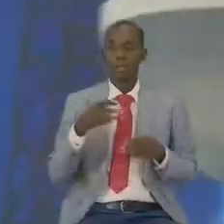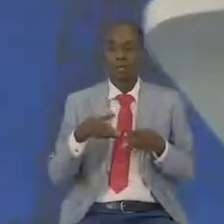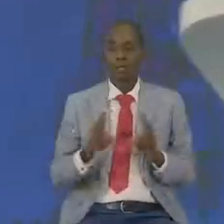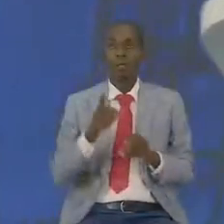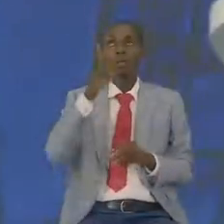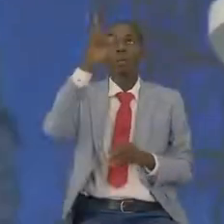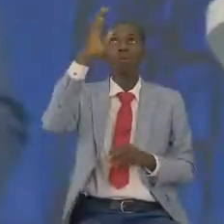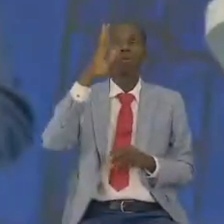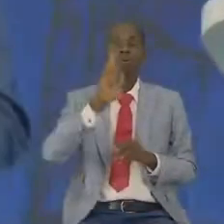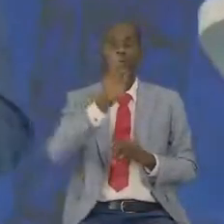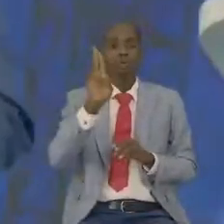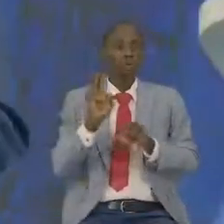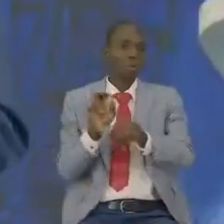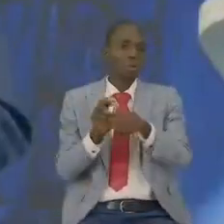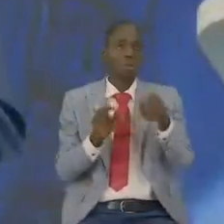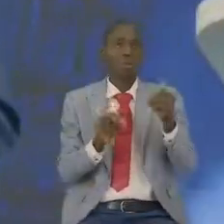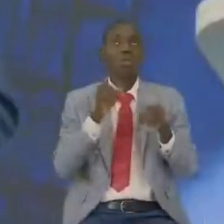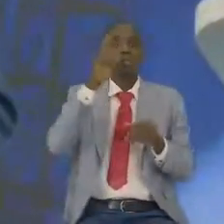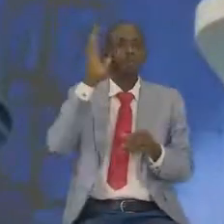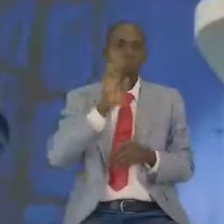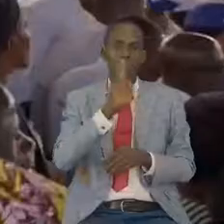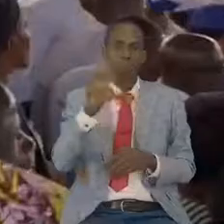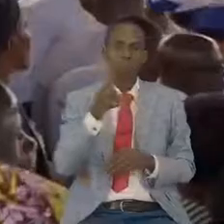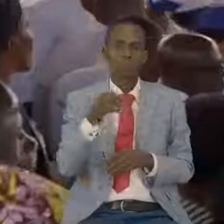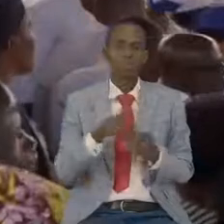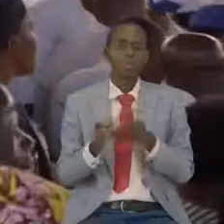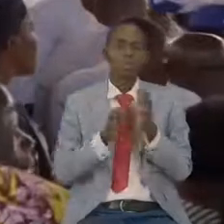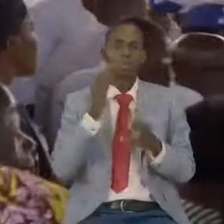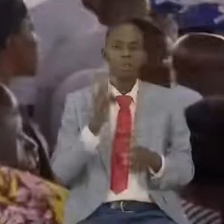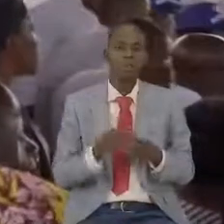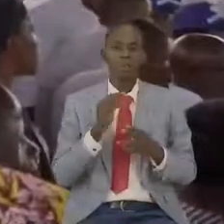les autres, il va t'utiliser au nom de Jésus.